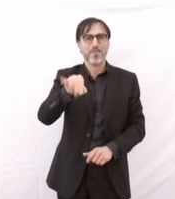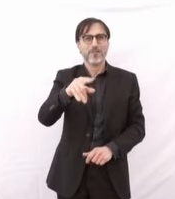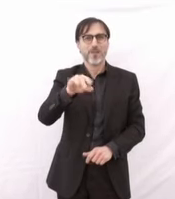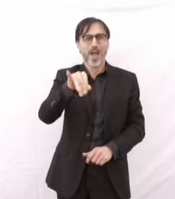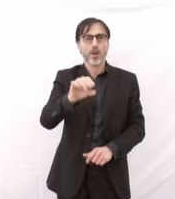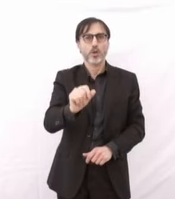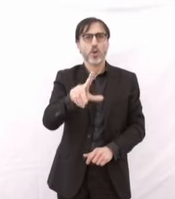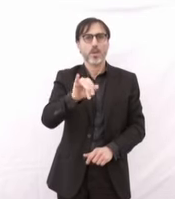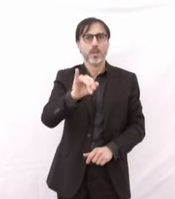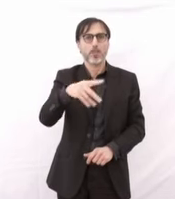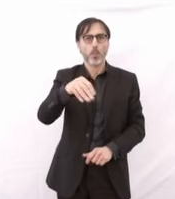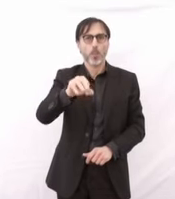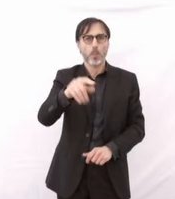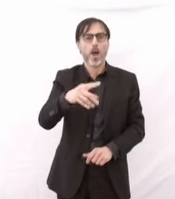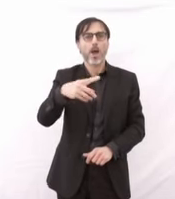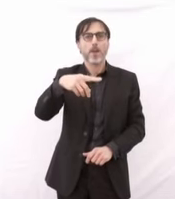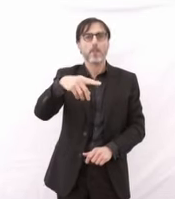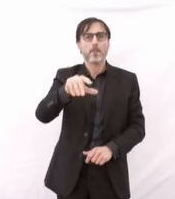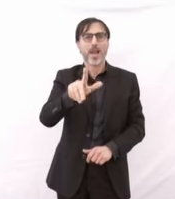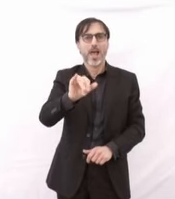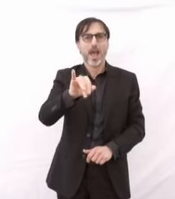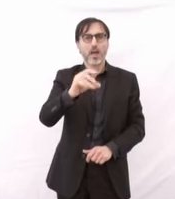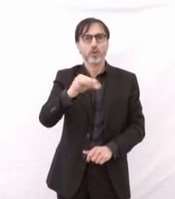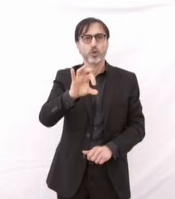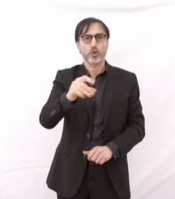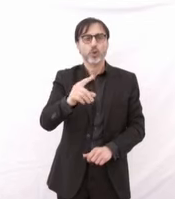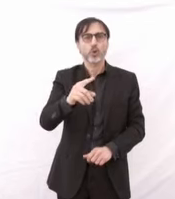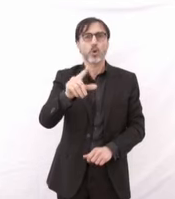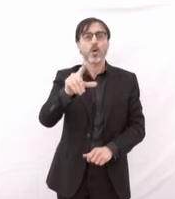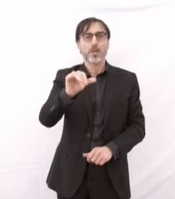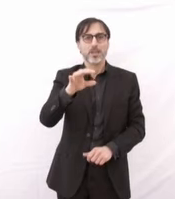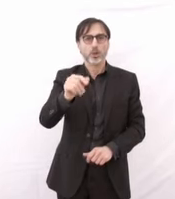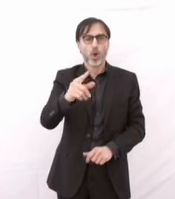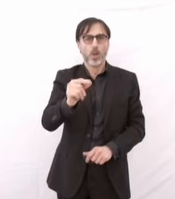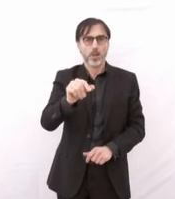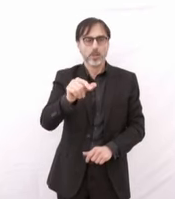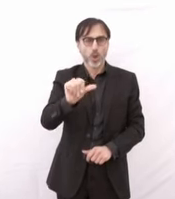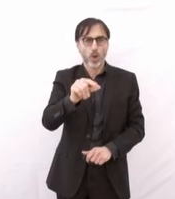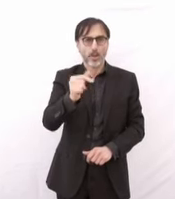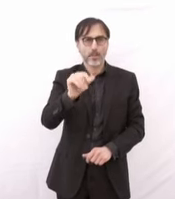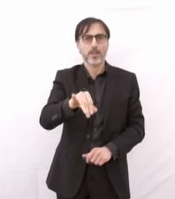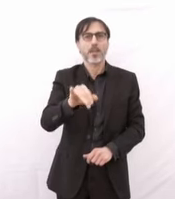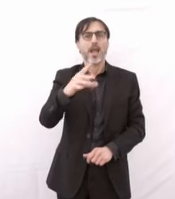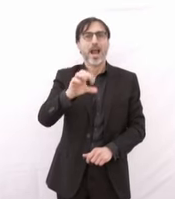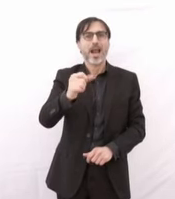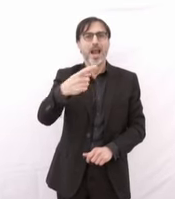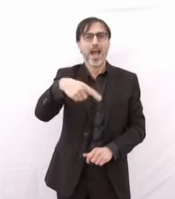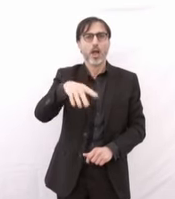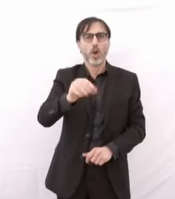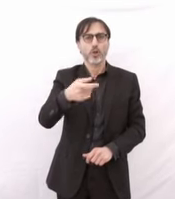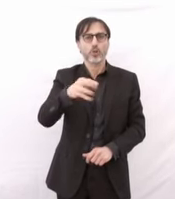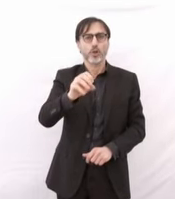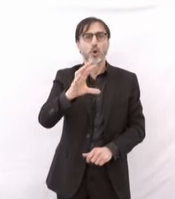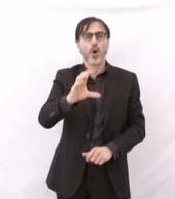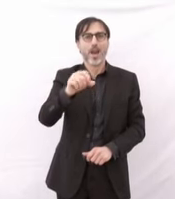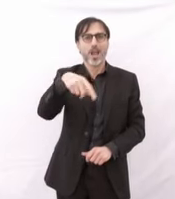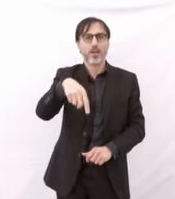Placido Rizzotto, Giuseppe Letizia, Calogero Cangialosi,